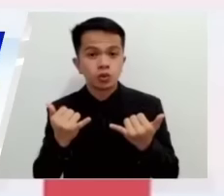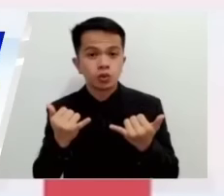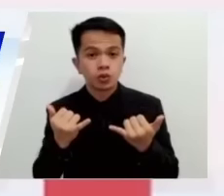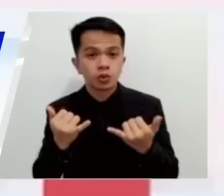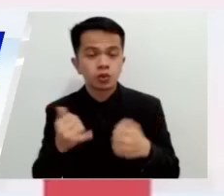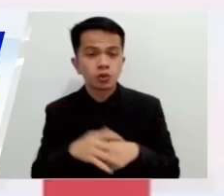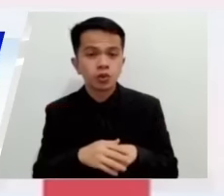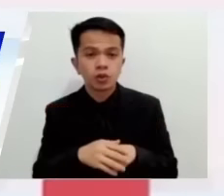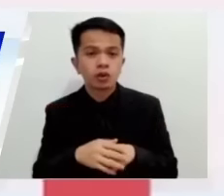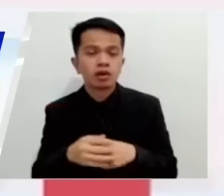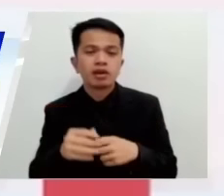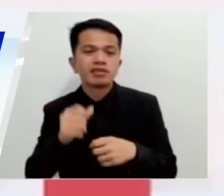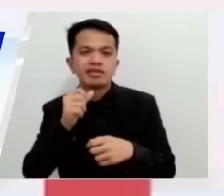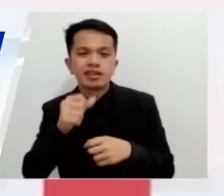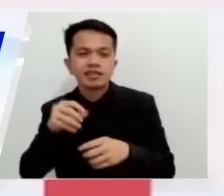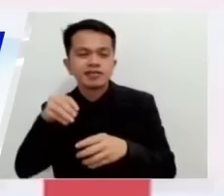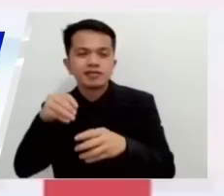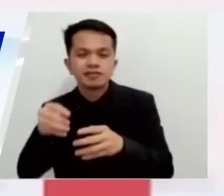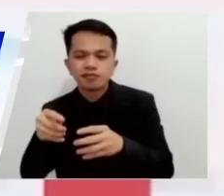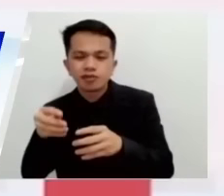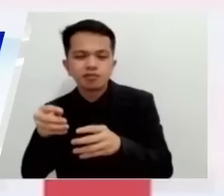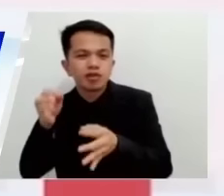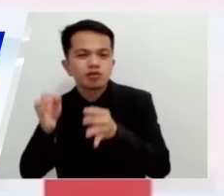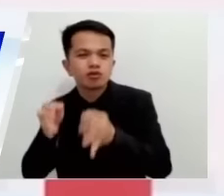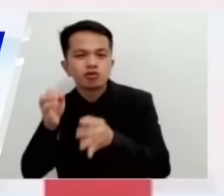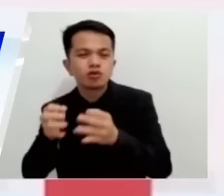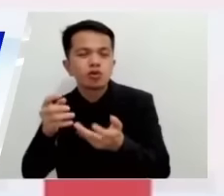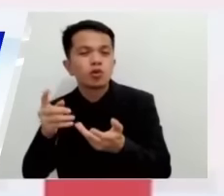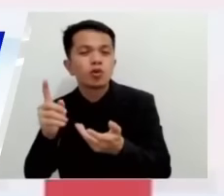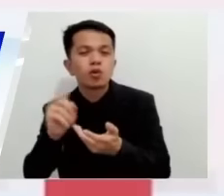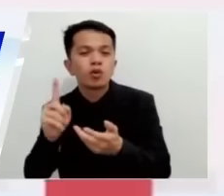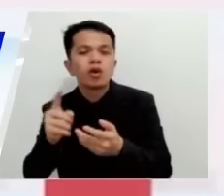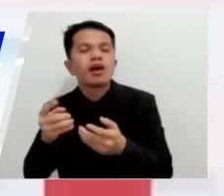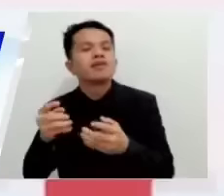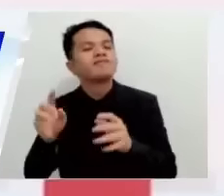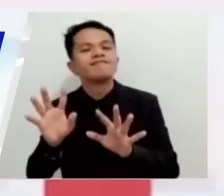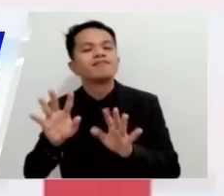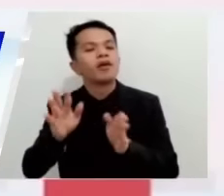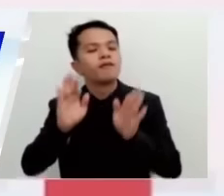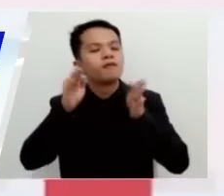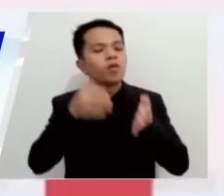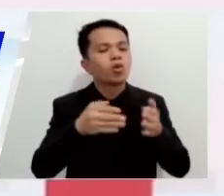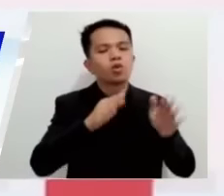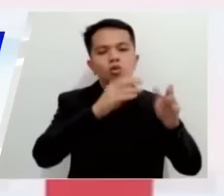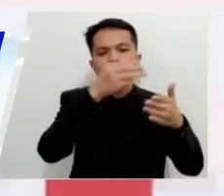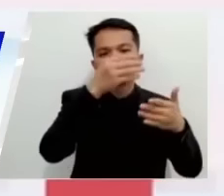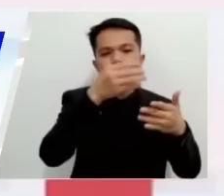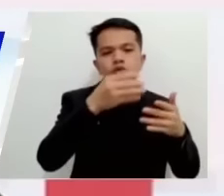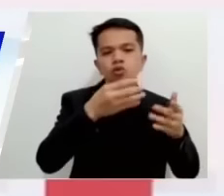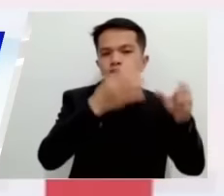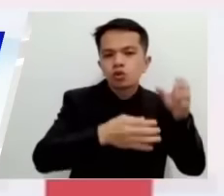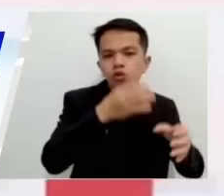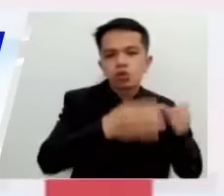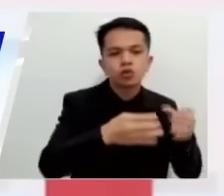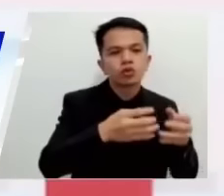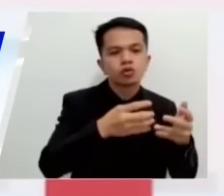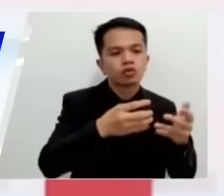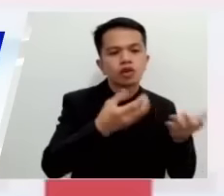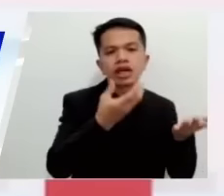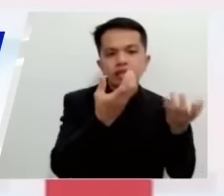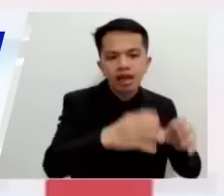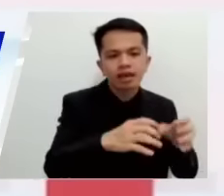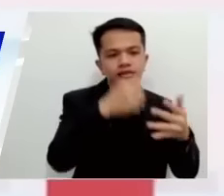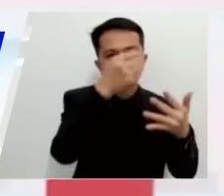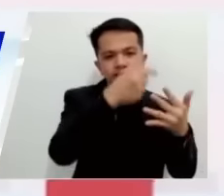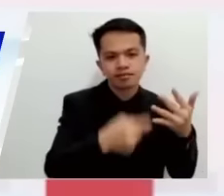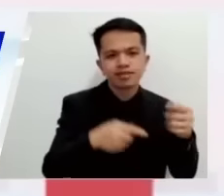tinitignan natin. Ang tinitignan natin ay yung mga kaso na mga complaint na pinila dito sa Pilipinas. At yun